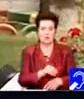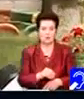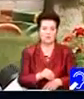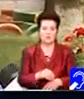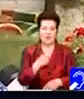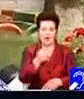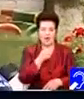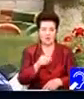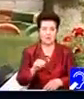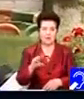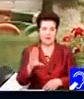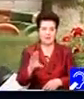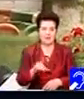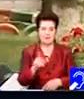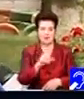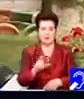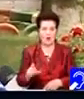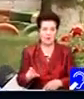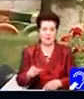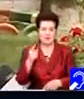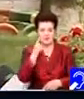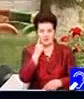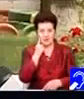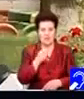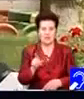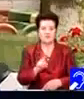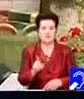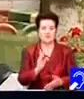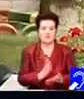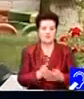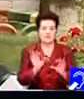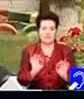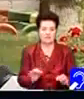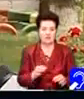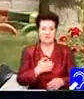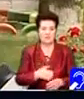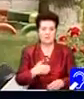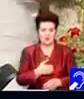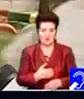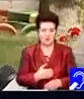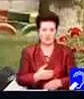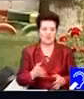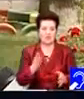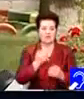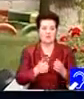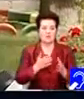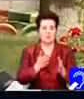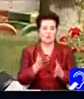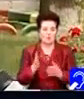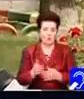a primarilor, oamenii se gândesc la ceea ce este cu adevărat important pentru oraș. Canalizare, drumuri,